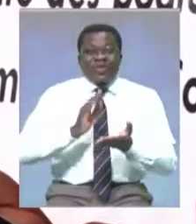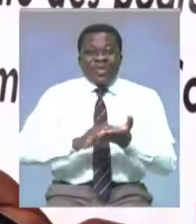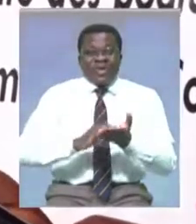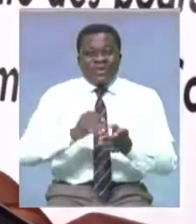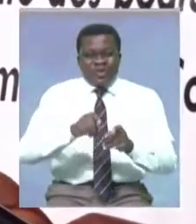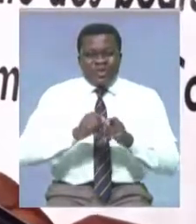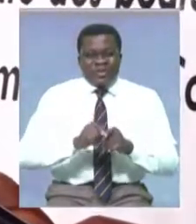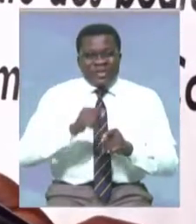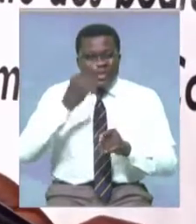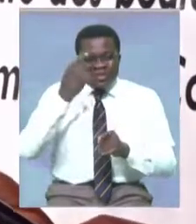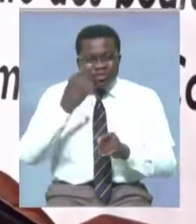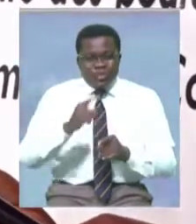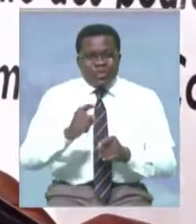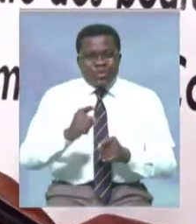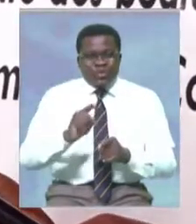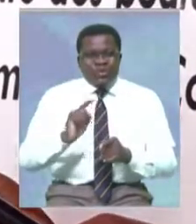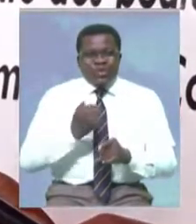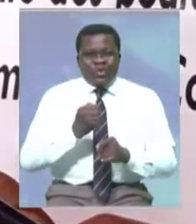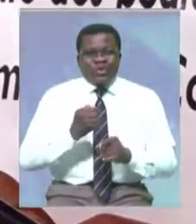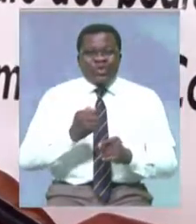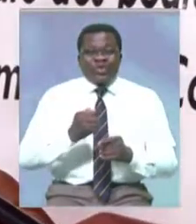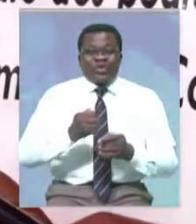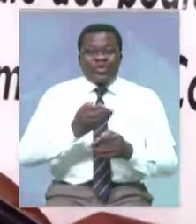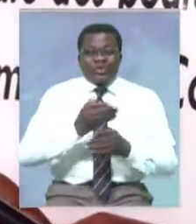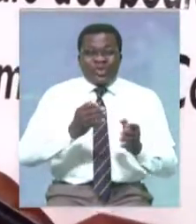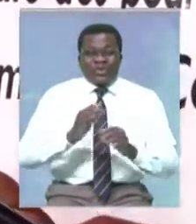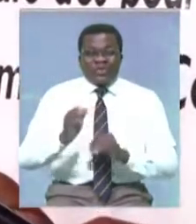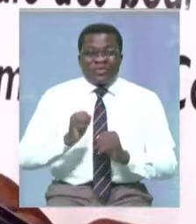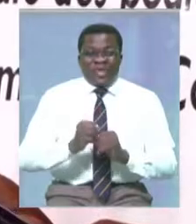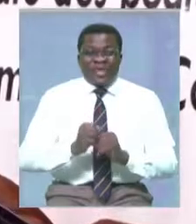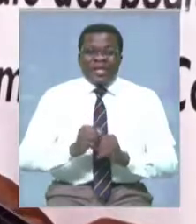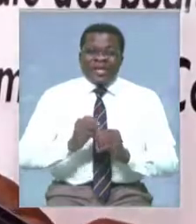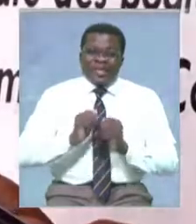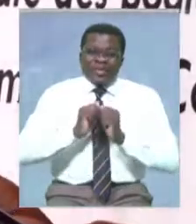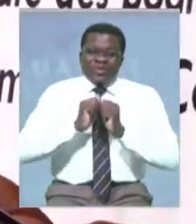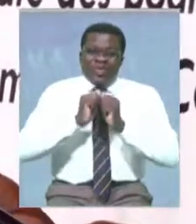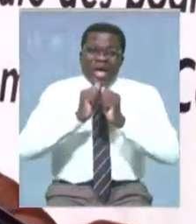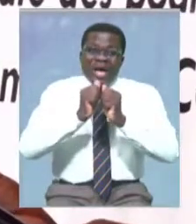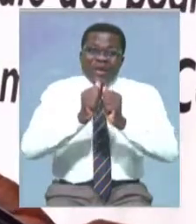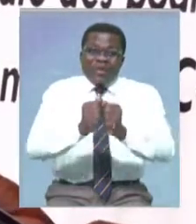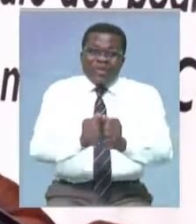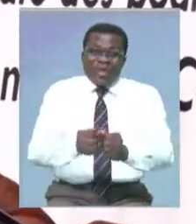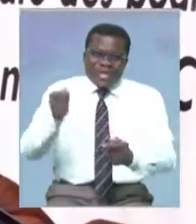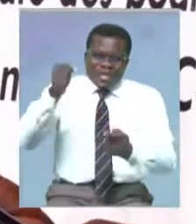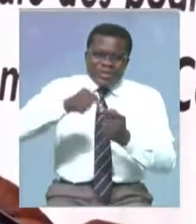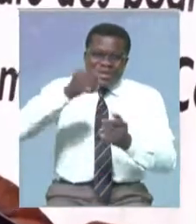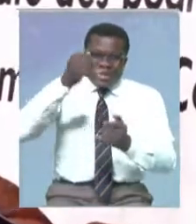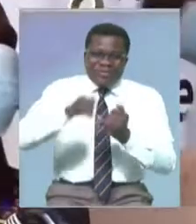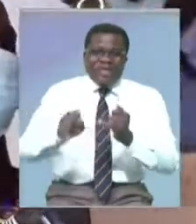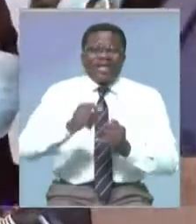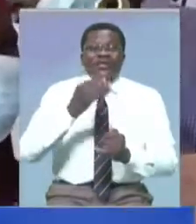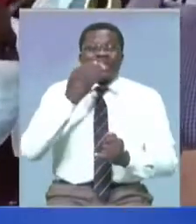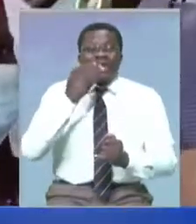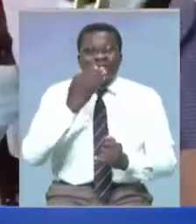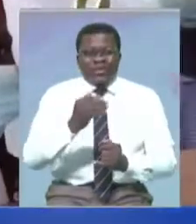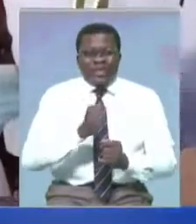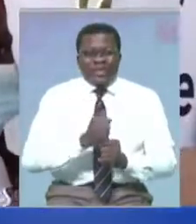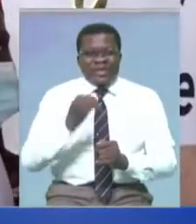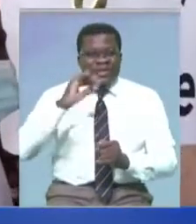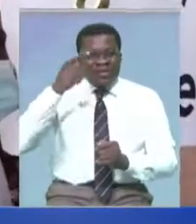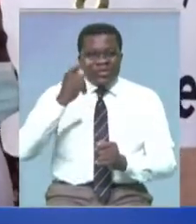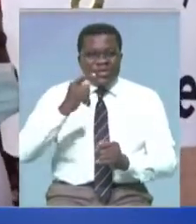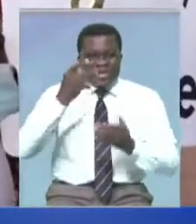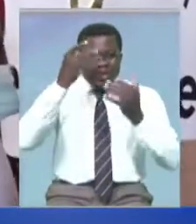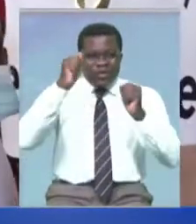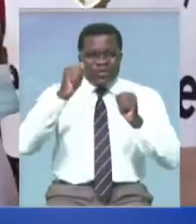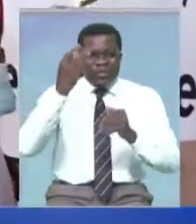établissement pour notre entraînement qui nous a suivis jusqu'à à la finale. Je les remercie. Le chef de l'État, le président